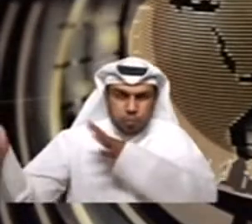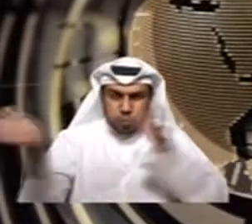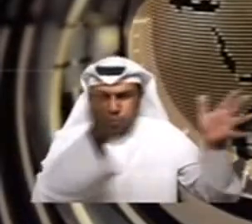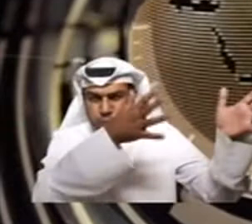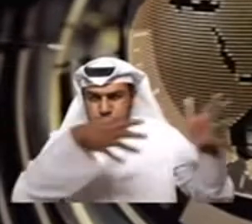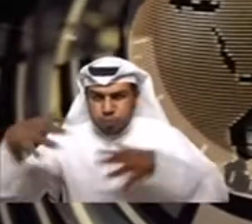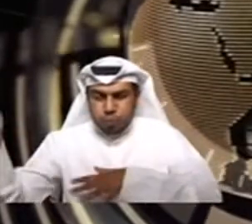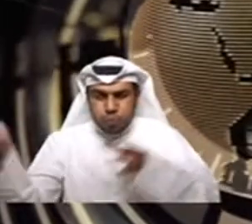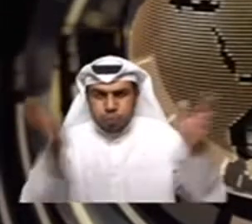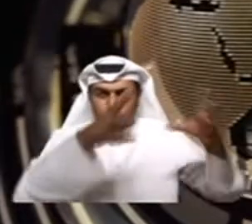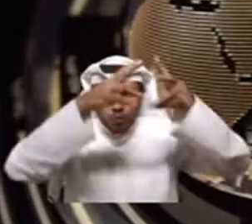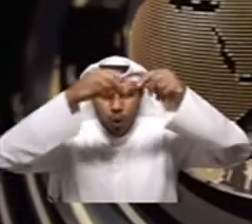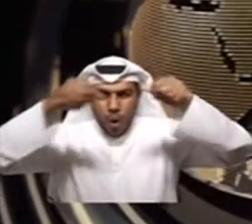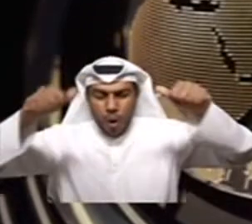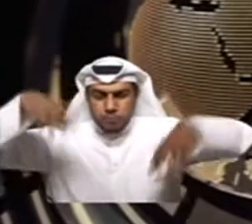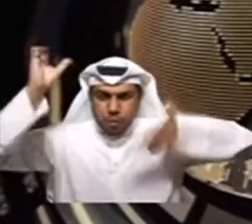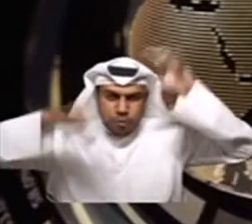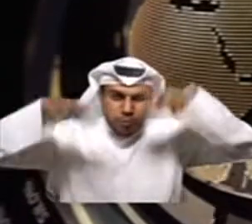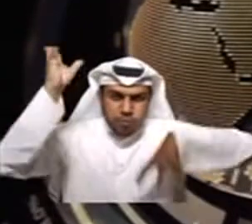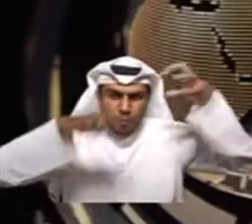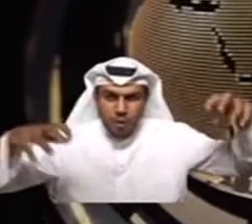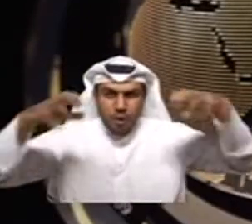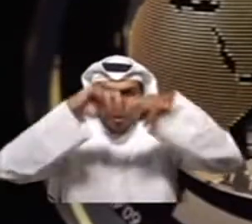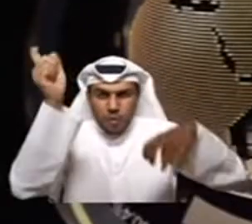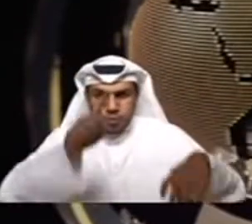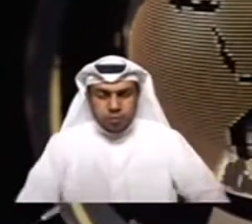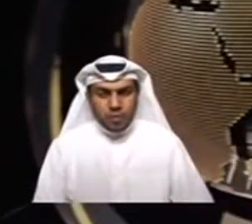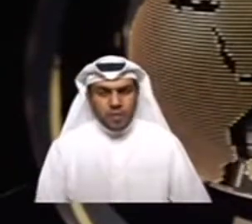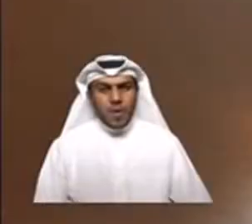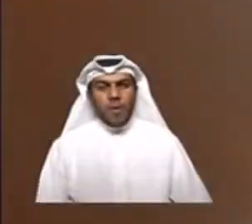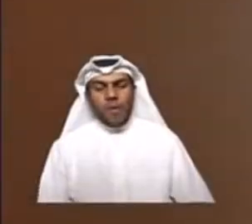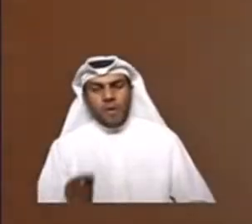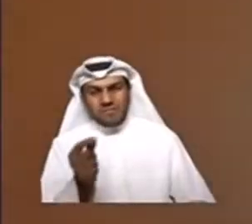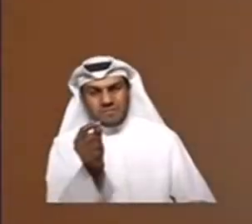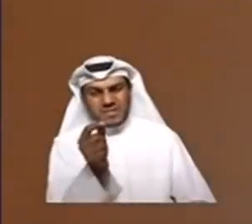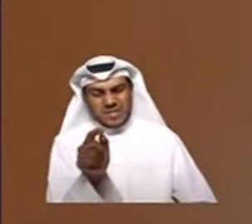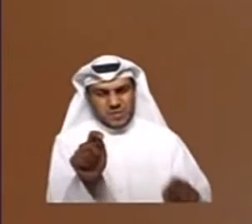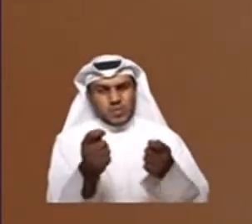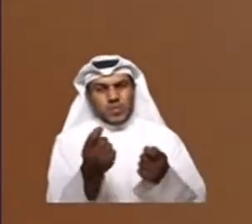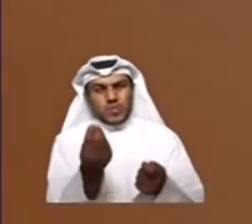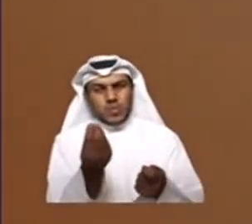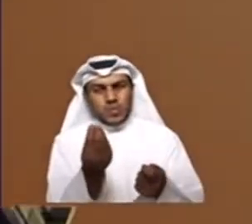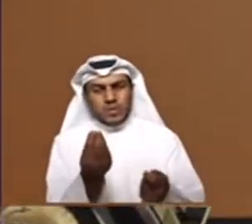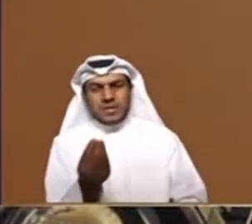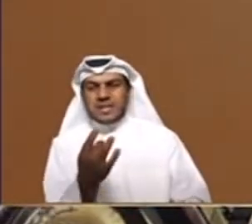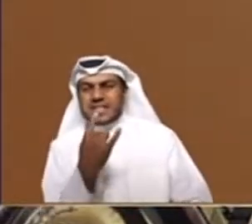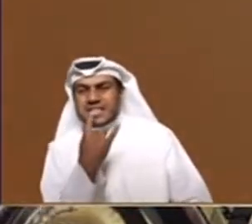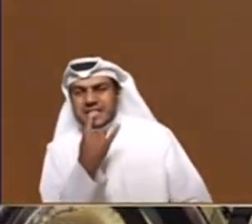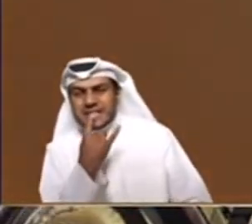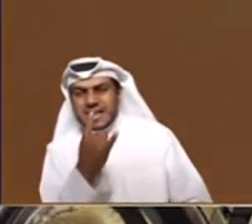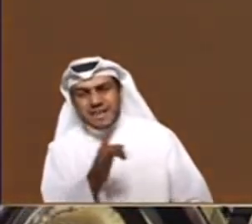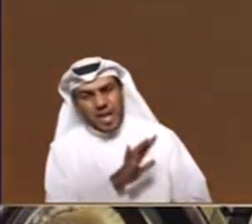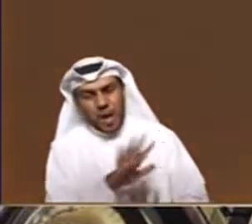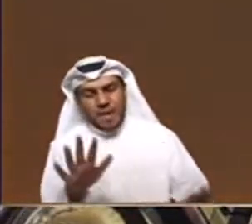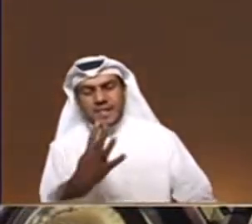البلاد مساء اليوم، يمكن توقفت الحركة توقف قليل جدا ما يقارب 5 أو 10 دقائق